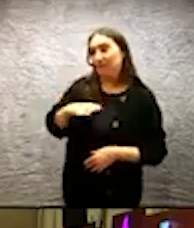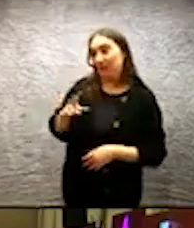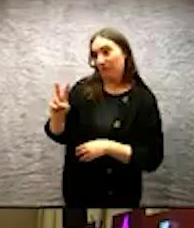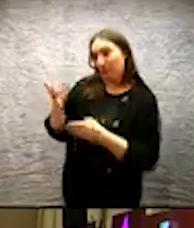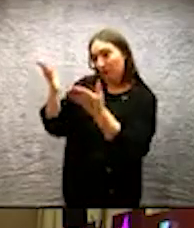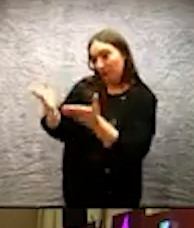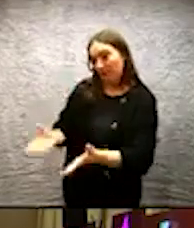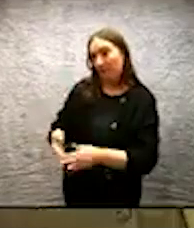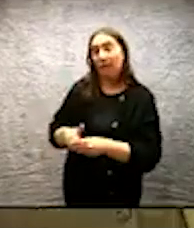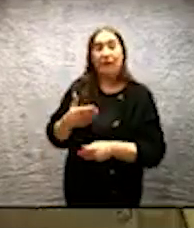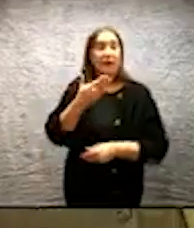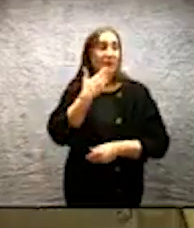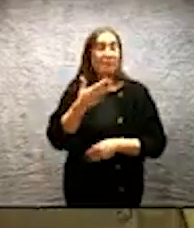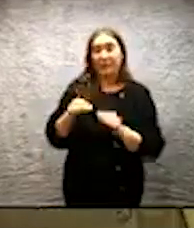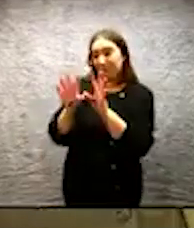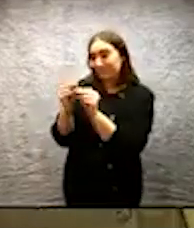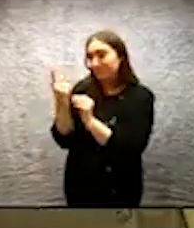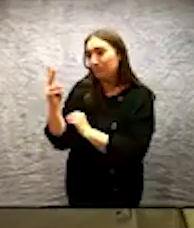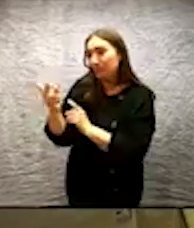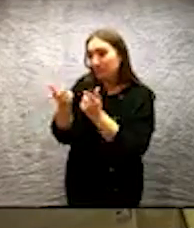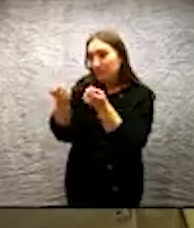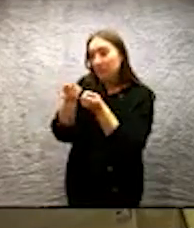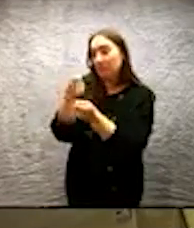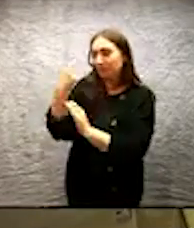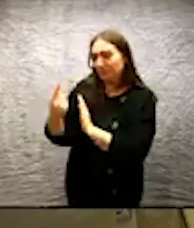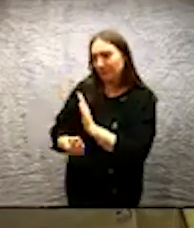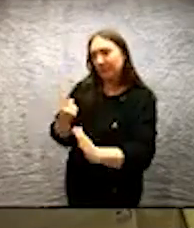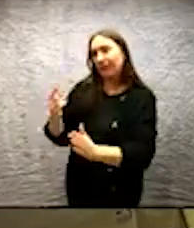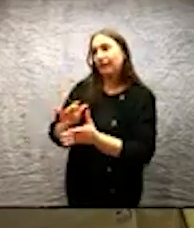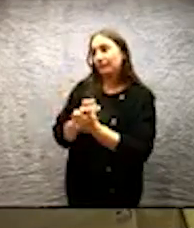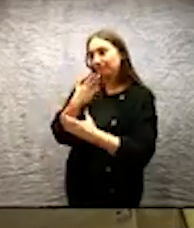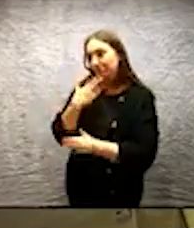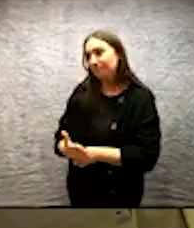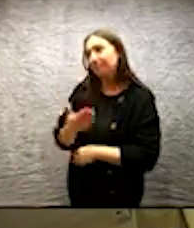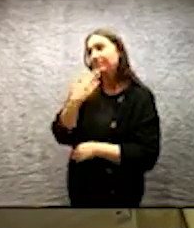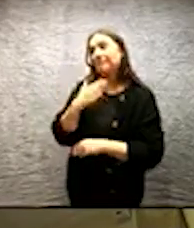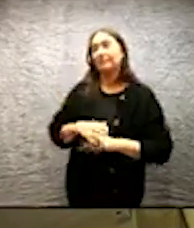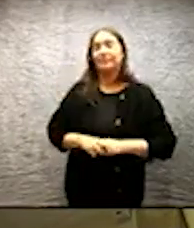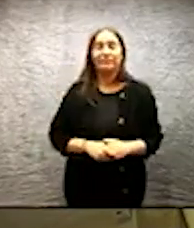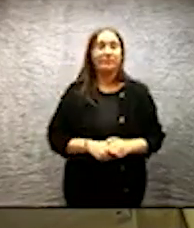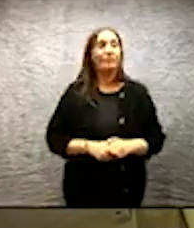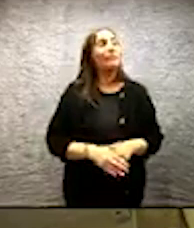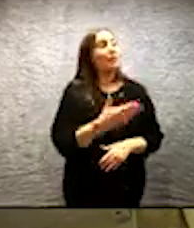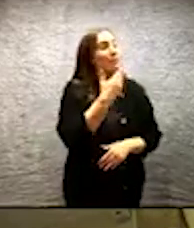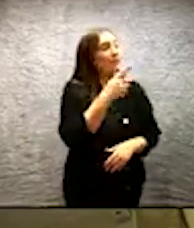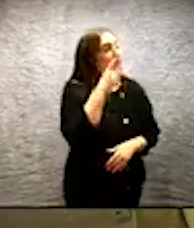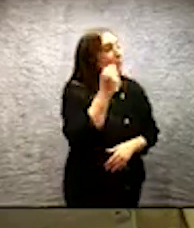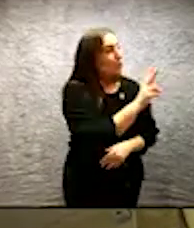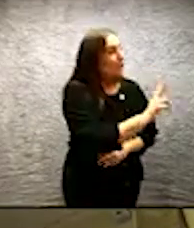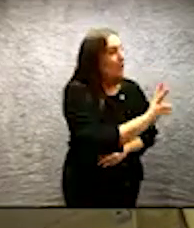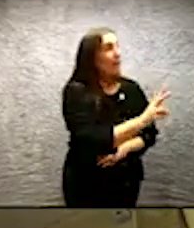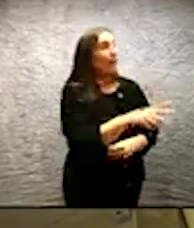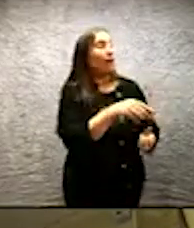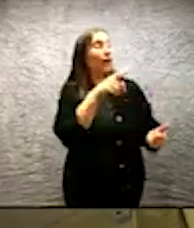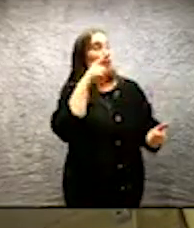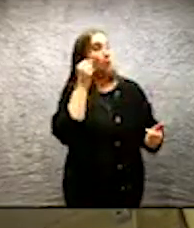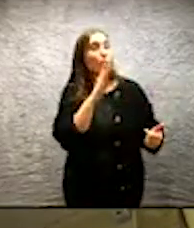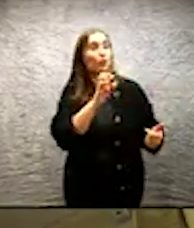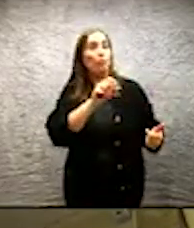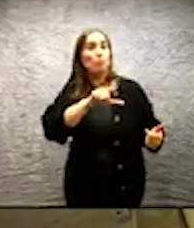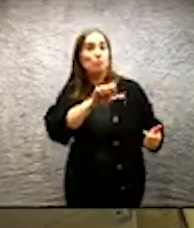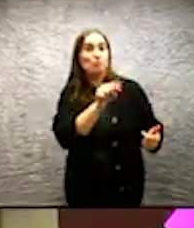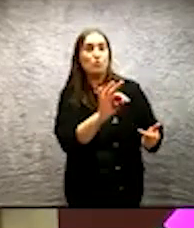Rocortenbosch. Merci à toutes vos équipes, je le réitère. Merci à Monsieur Vanhoutrive et Monsieur Boulan qui sont présents